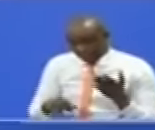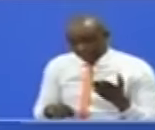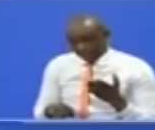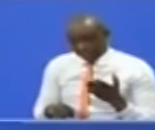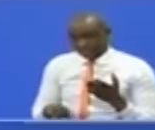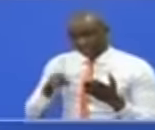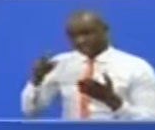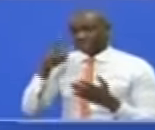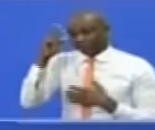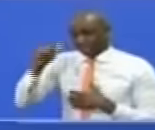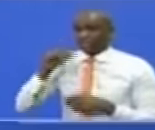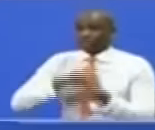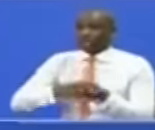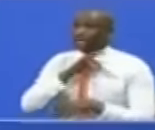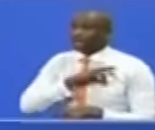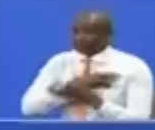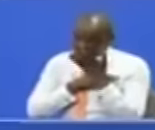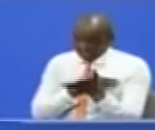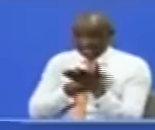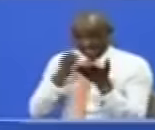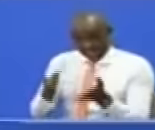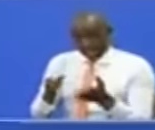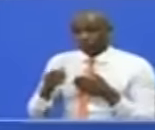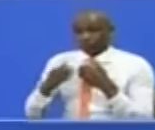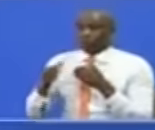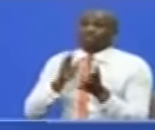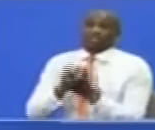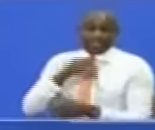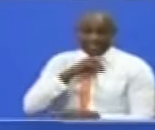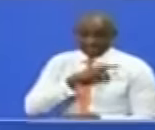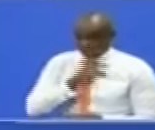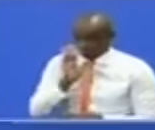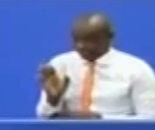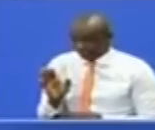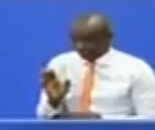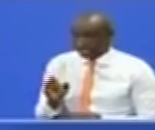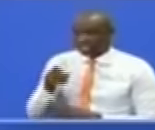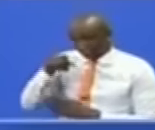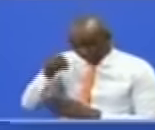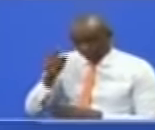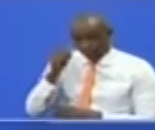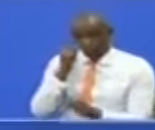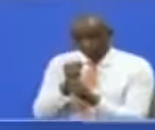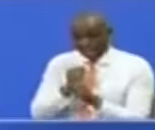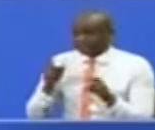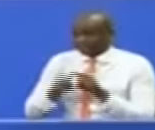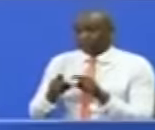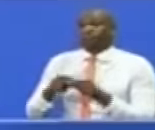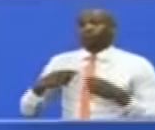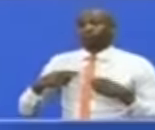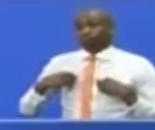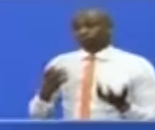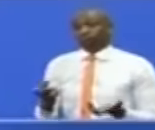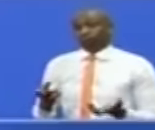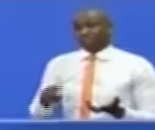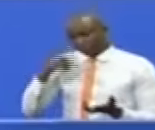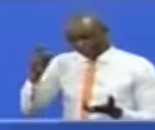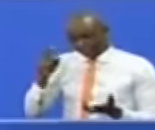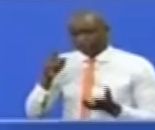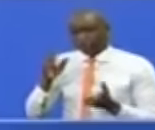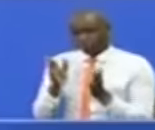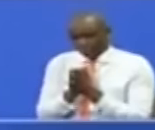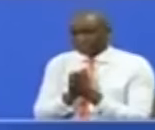all KPR wapate allowances, na sasa karibu wapate allowances zao, kwa sababu wao hawafanyi kazi kama civilians, wanafanya kazi under